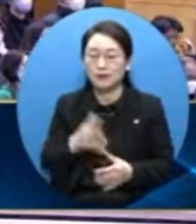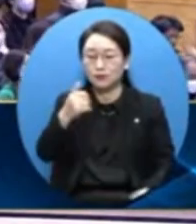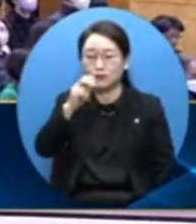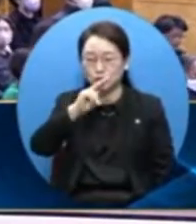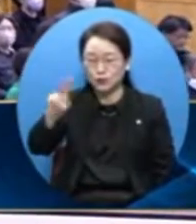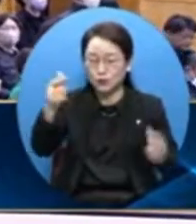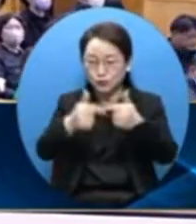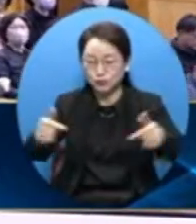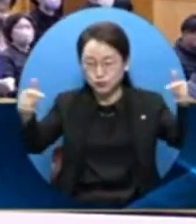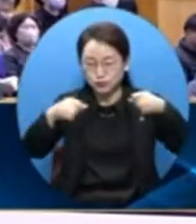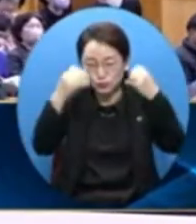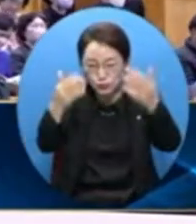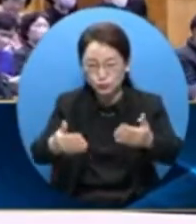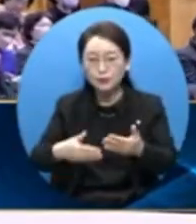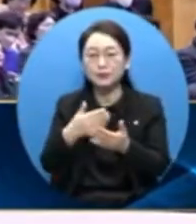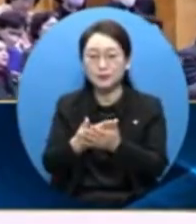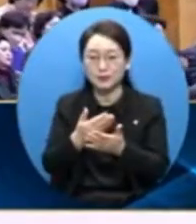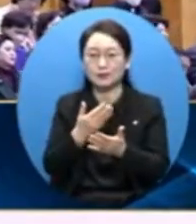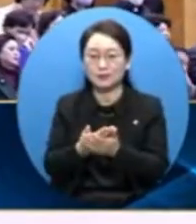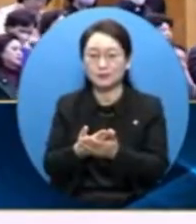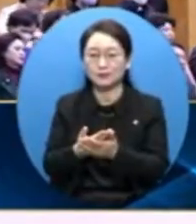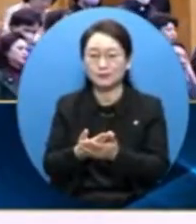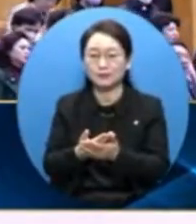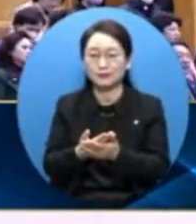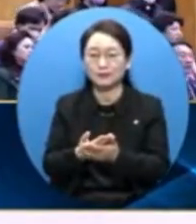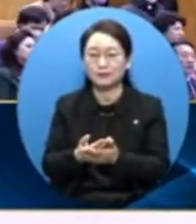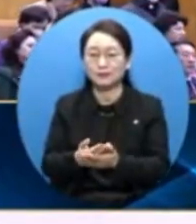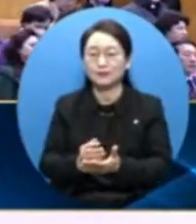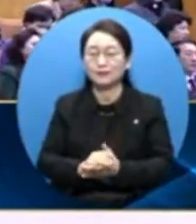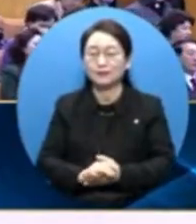주여 부흥을 주옵소서.